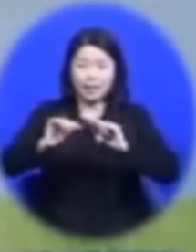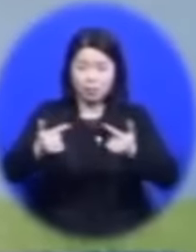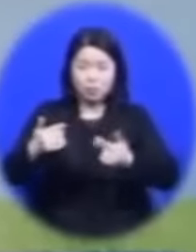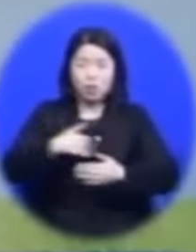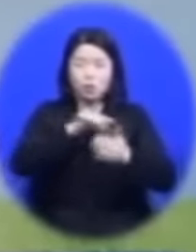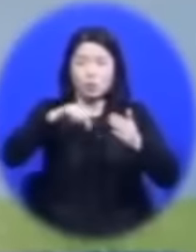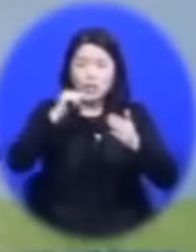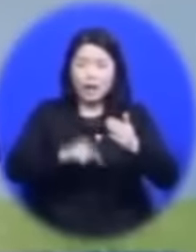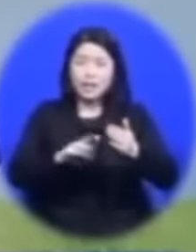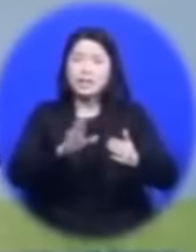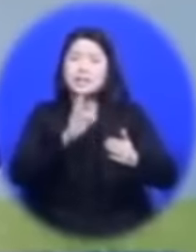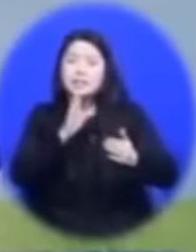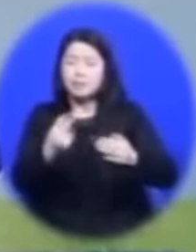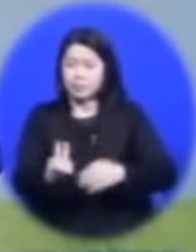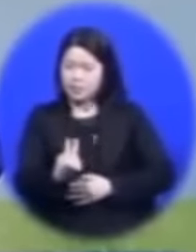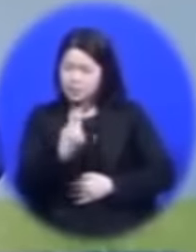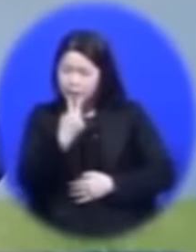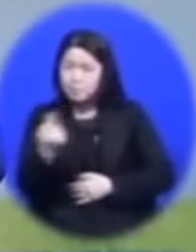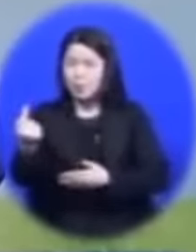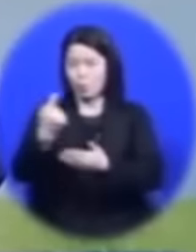참 생명이 들어온 겁니다.